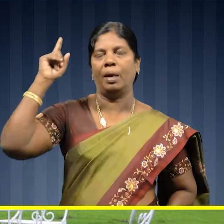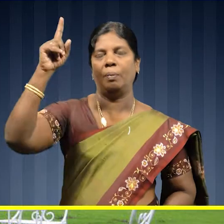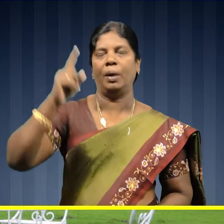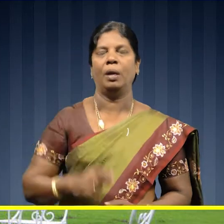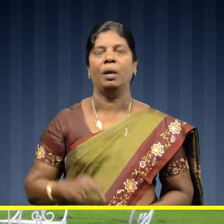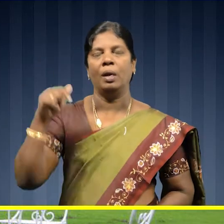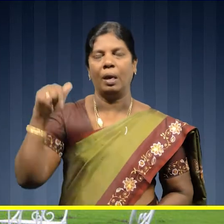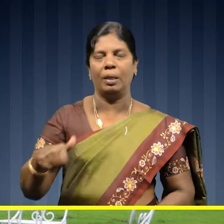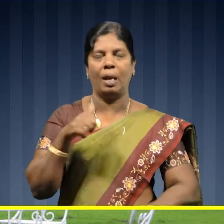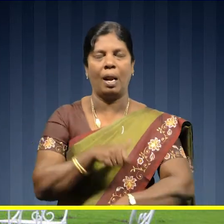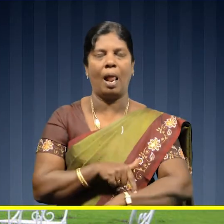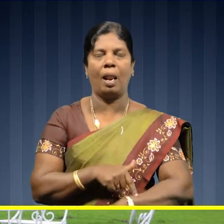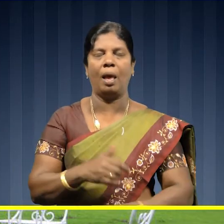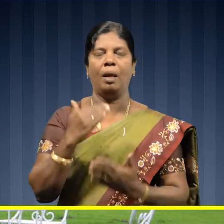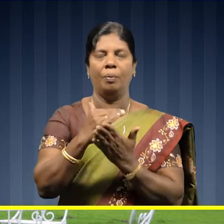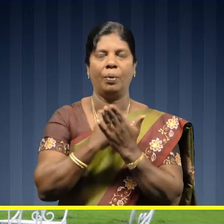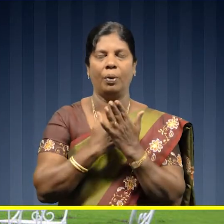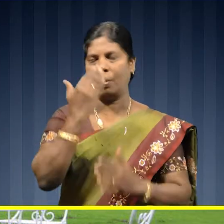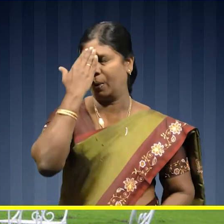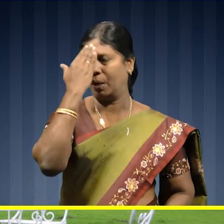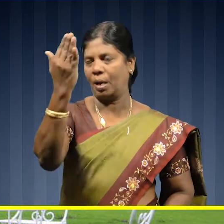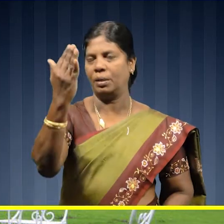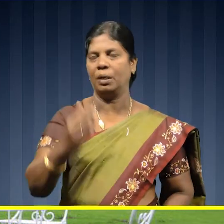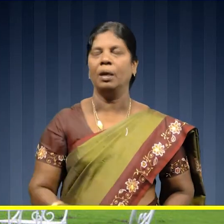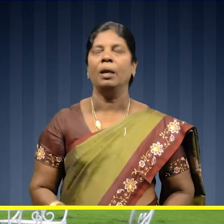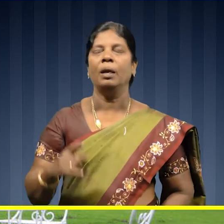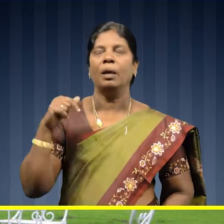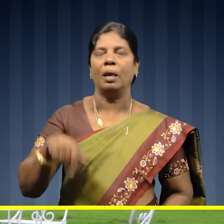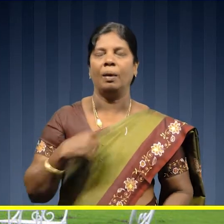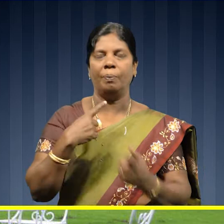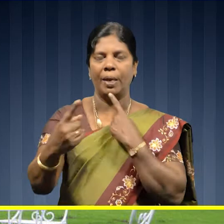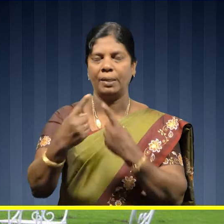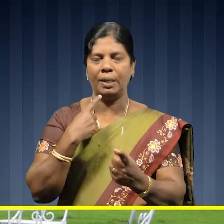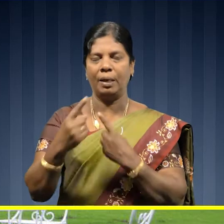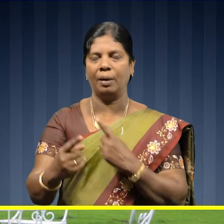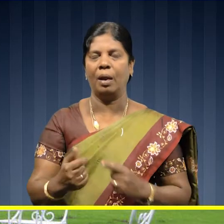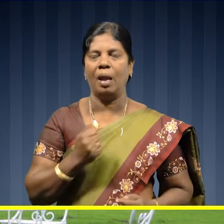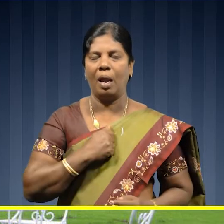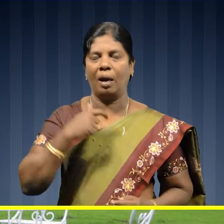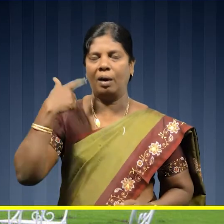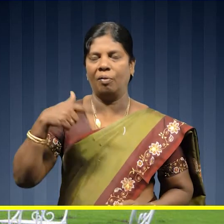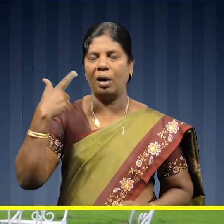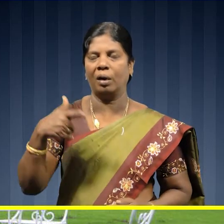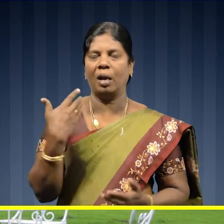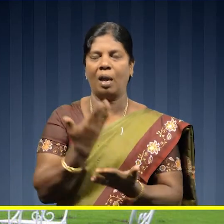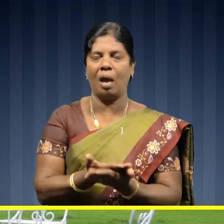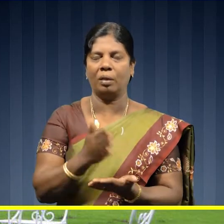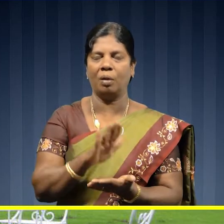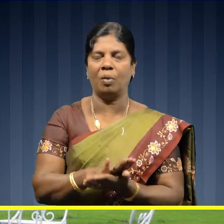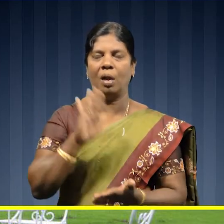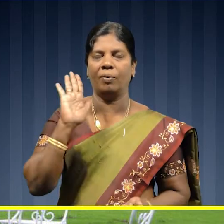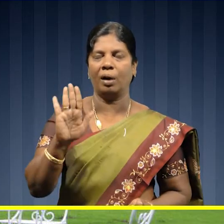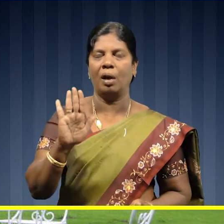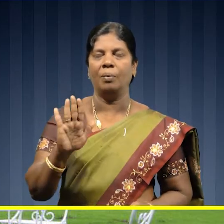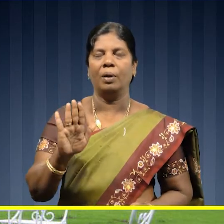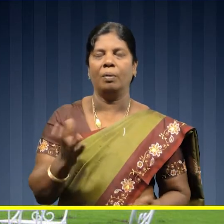முடிப்போம். அன்பின் தகப்பனே, இந்த நல்ல நிகழ்ச்சிக்காக உமக்கு நன்றி. நீர் எங்களோடு கூட பேசினீர். எங்கள்